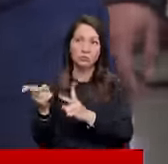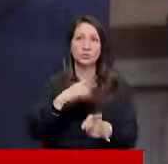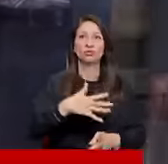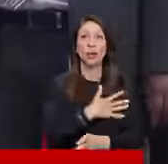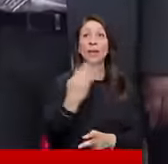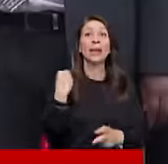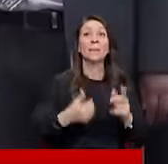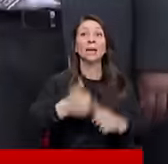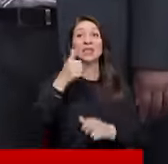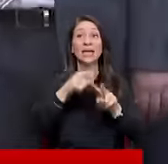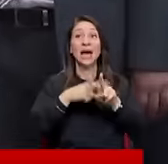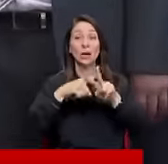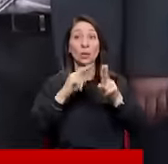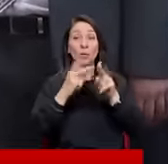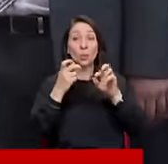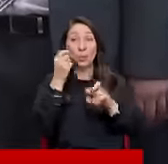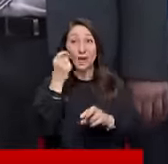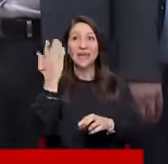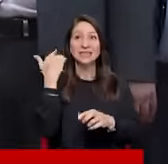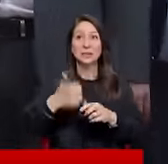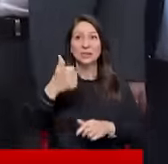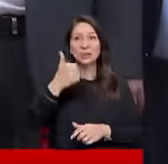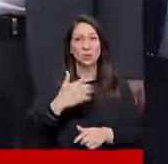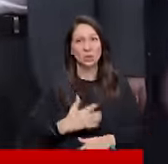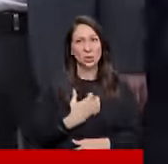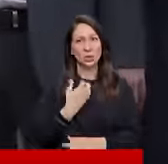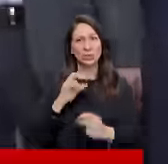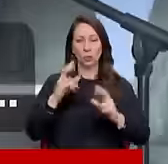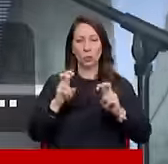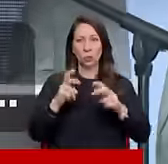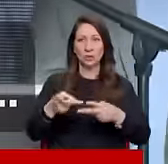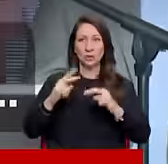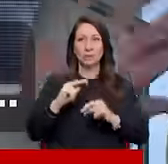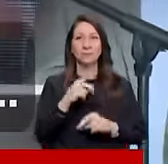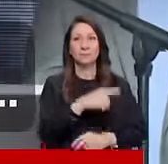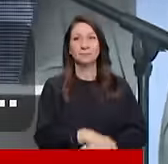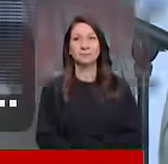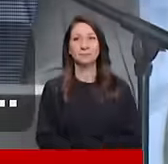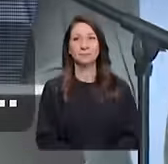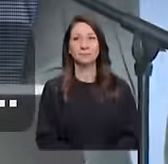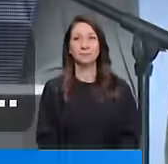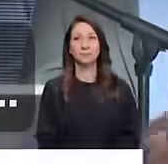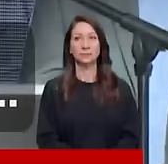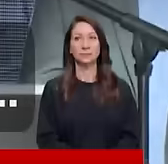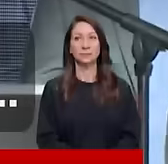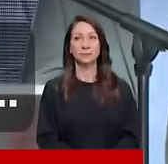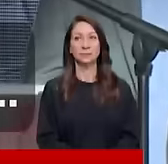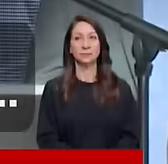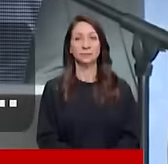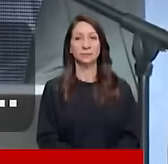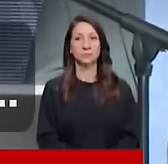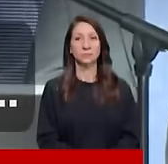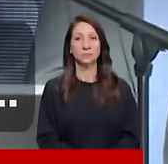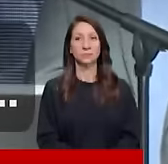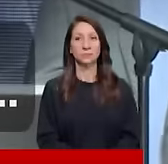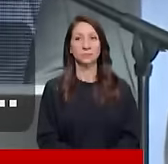başkanlığı. Yeni başkan Yakup Odabaşı eski başkana sitem ederek koltuğu devraldı. Gölbaşı Belediyesi en hafif şeyle nasıl